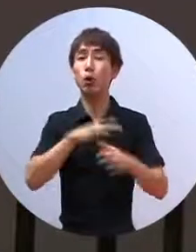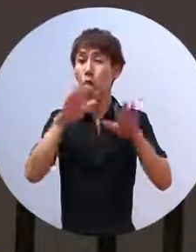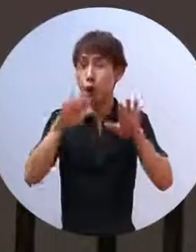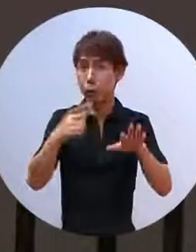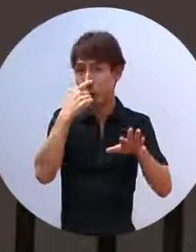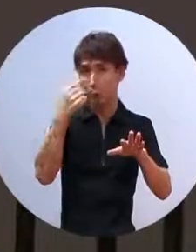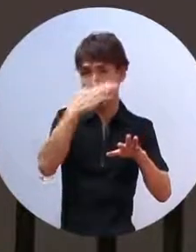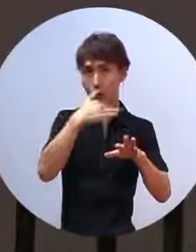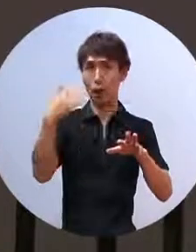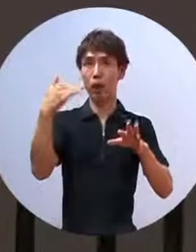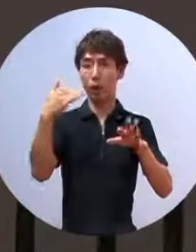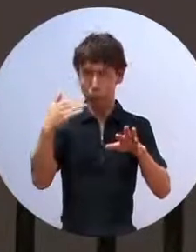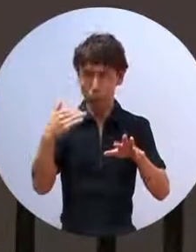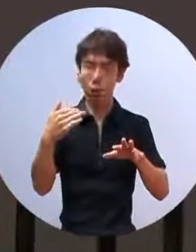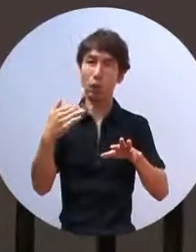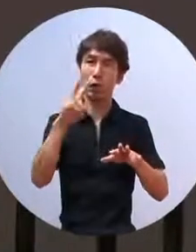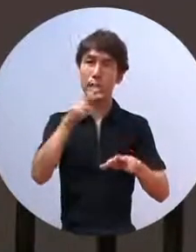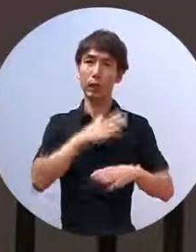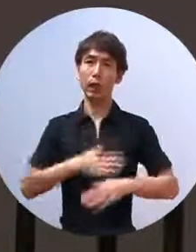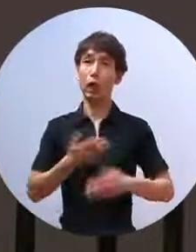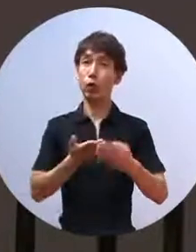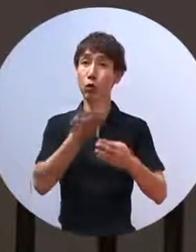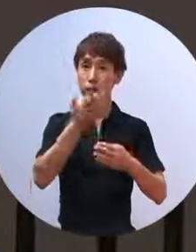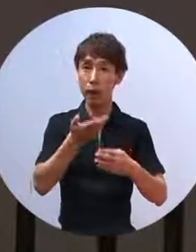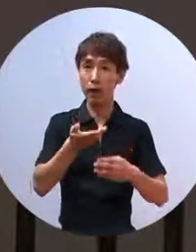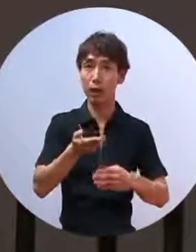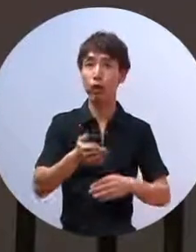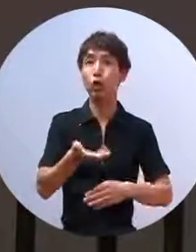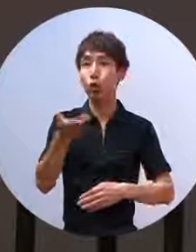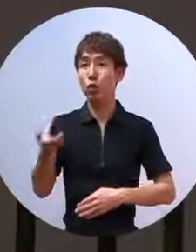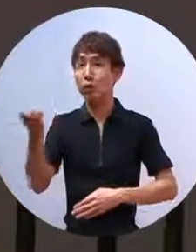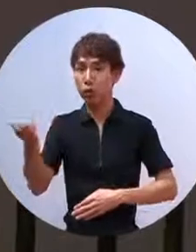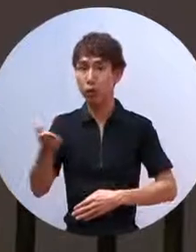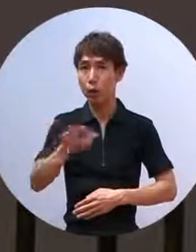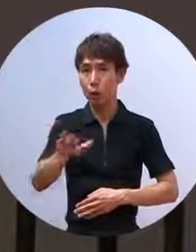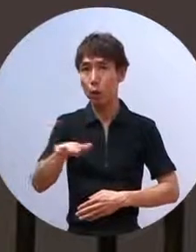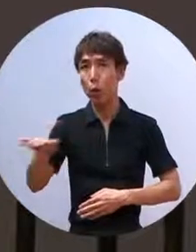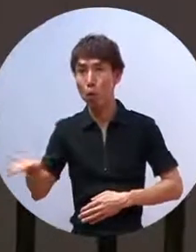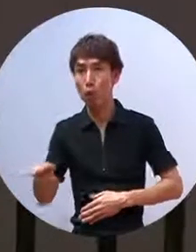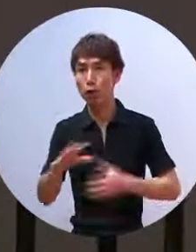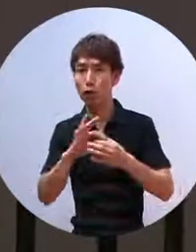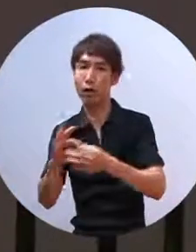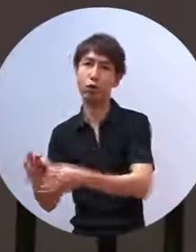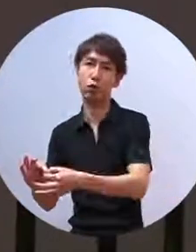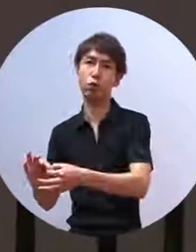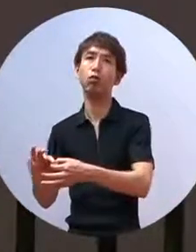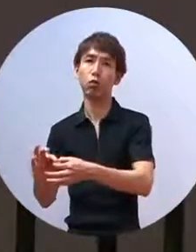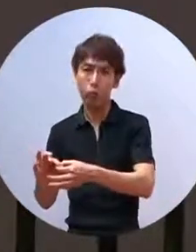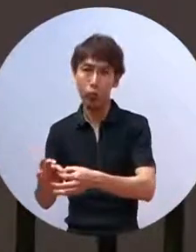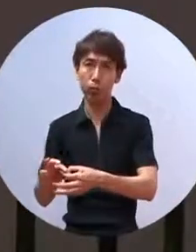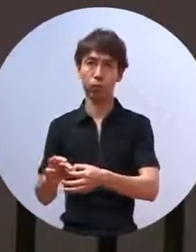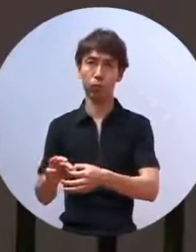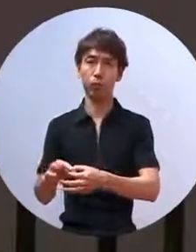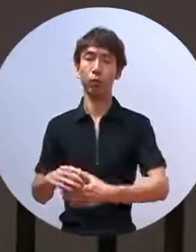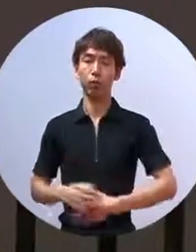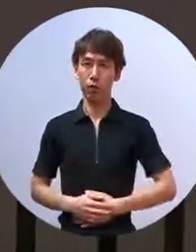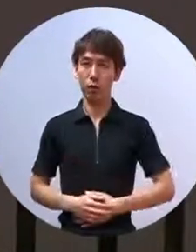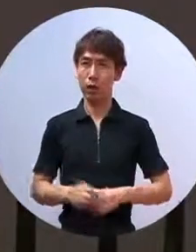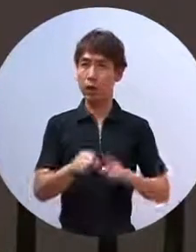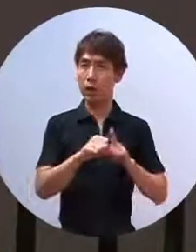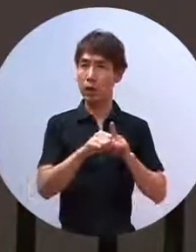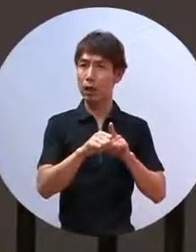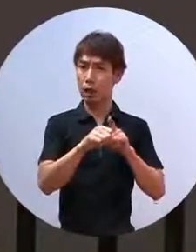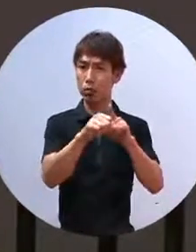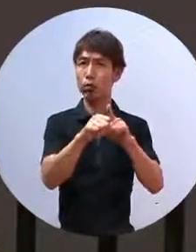ね、自分たちも理解しながら次の世代に伝えるというですね、ことをやりたいんです。その究極の兵器ですね、人を殺